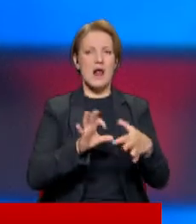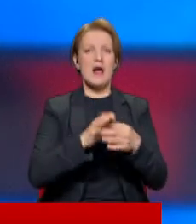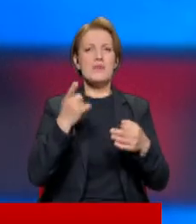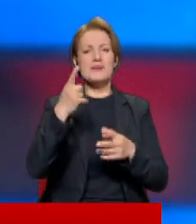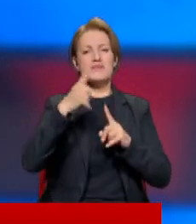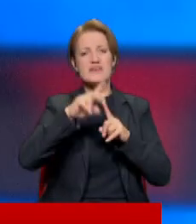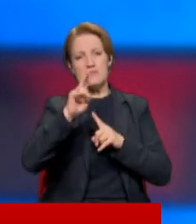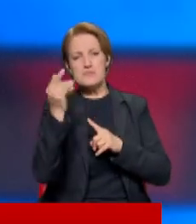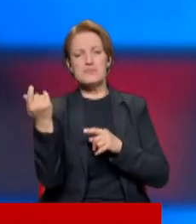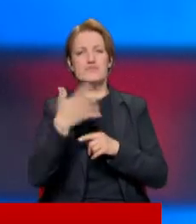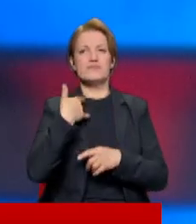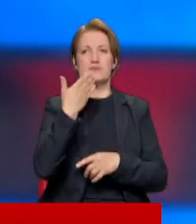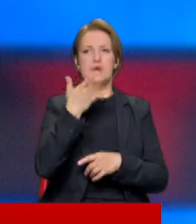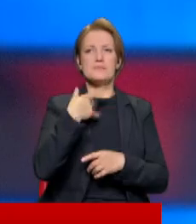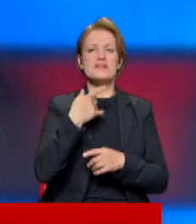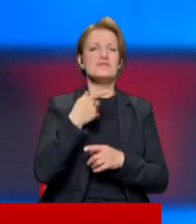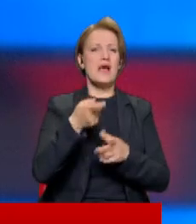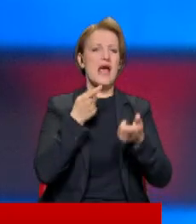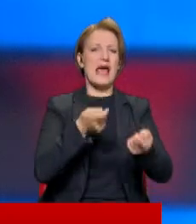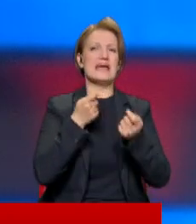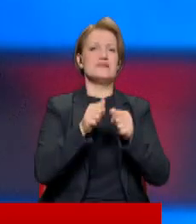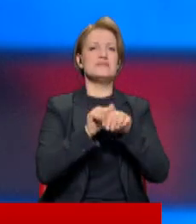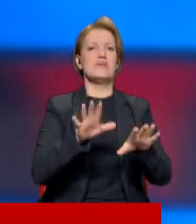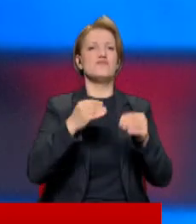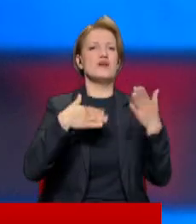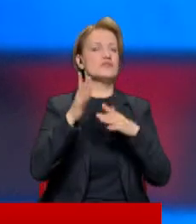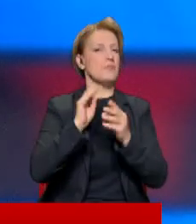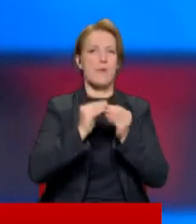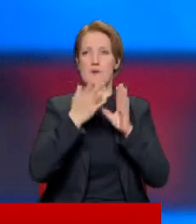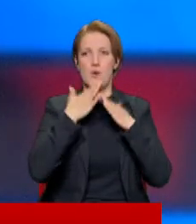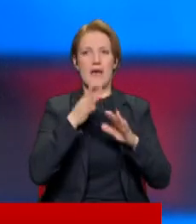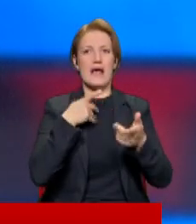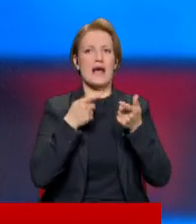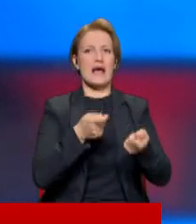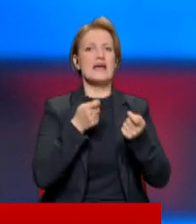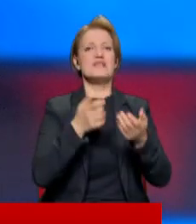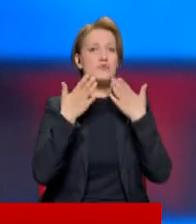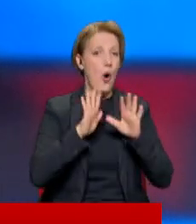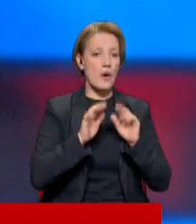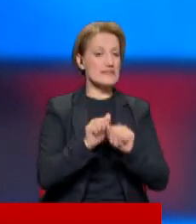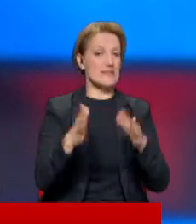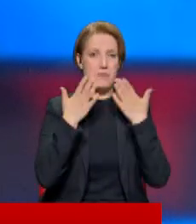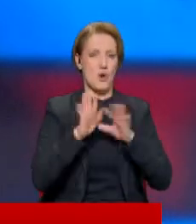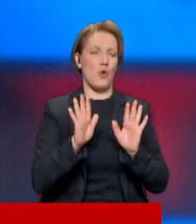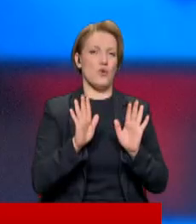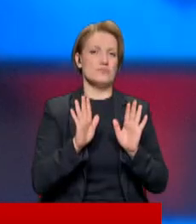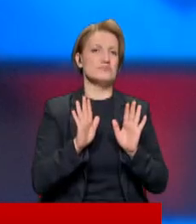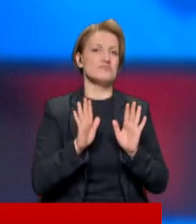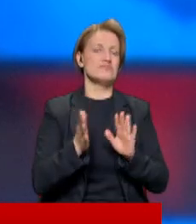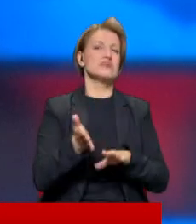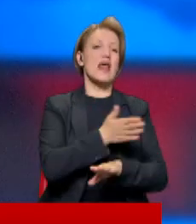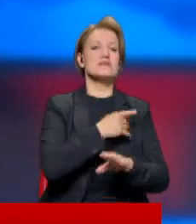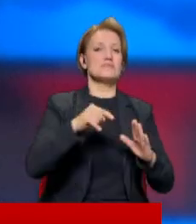defalarca söyledim Bizim Eğitim sistemimizin fazla bir sorun olduğuna inanmıyorum sadece eğitim yok sistem yok diyorum gereksiz zaten Detay olarak